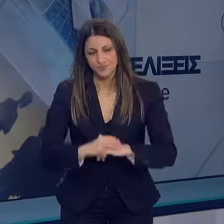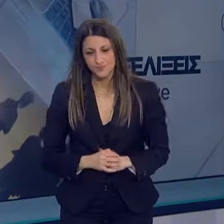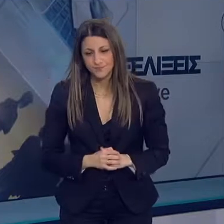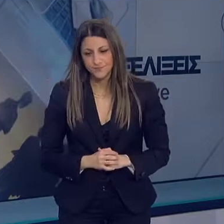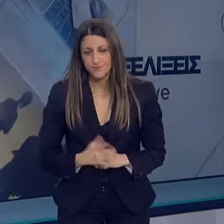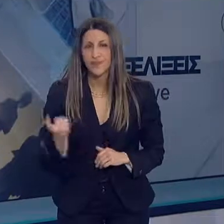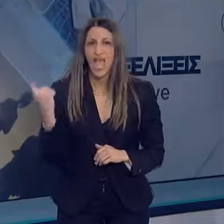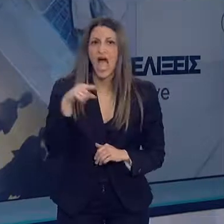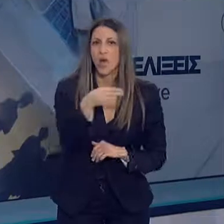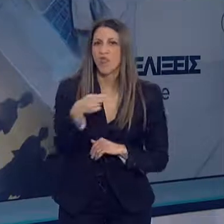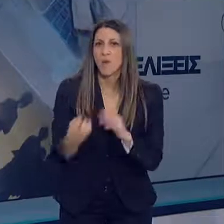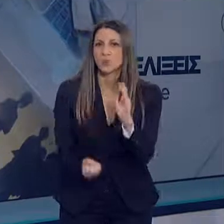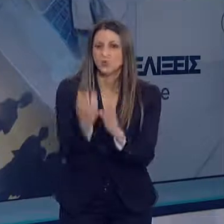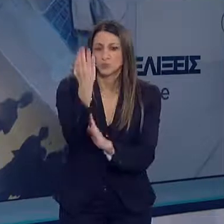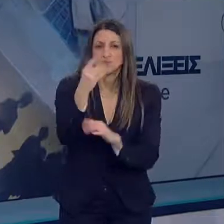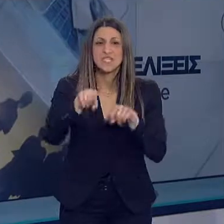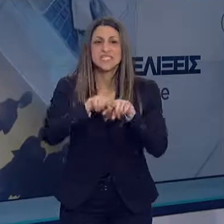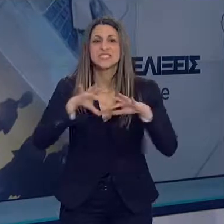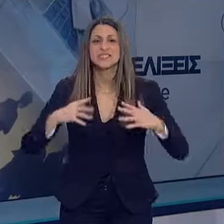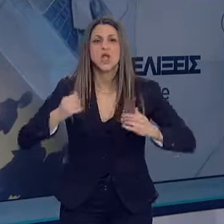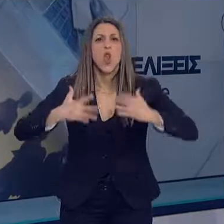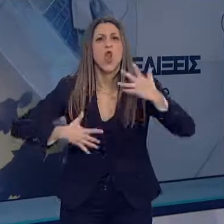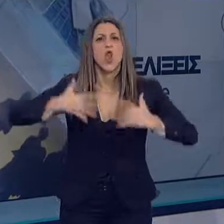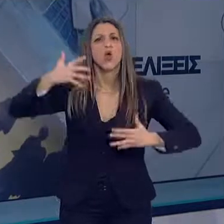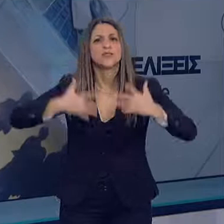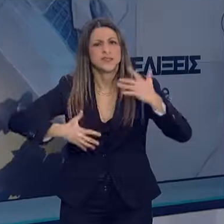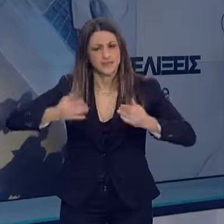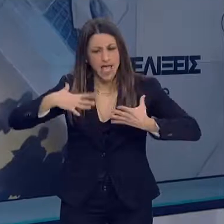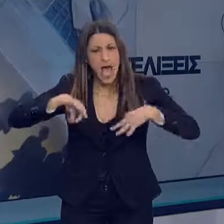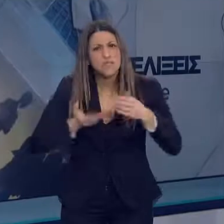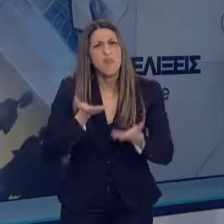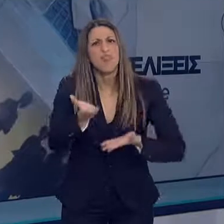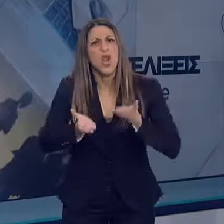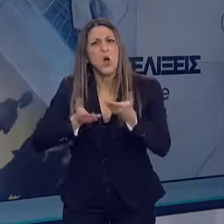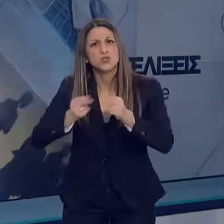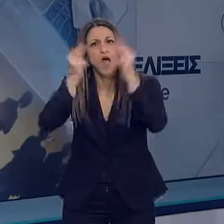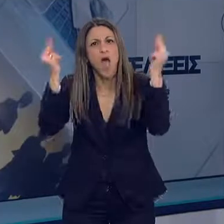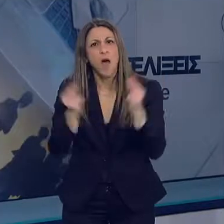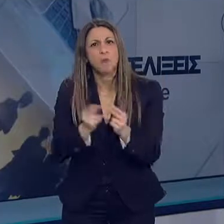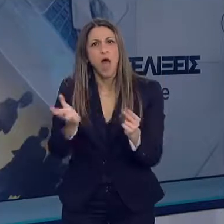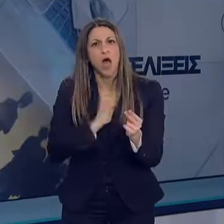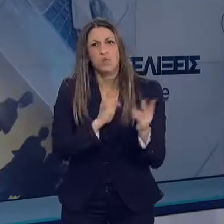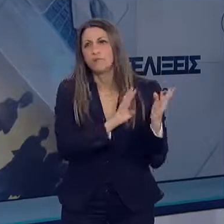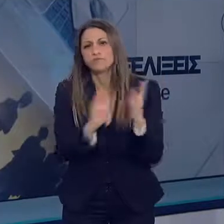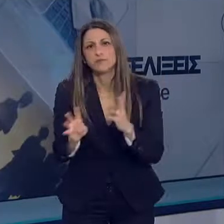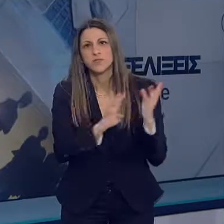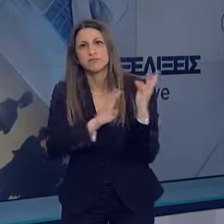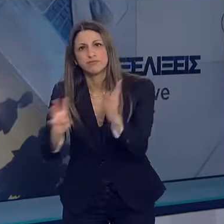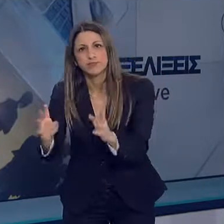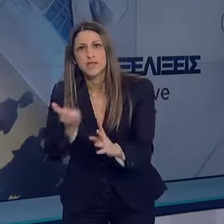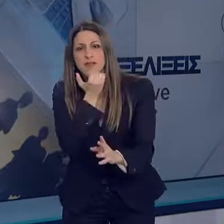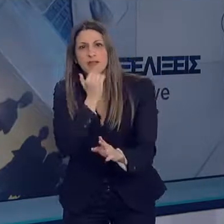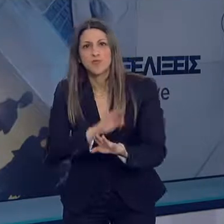που παρατηρήθηκε σήμερα στα λογιστικά γραφεία, λόγω έναρξης υποβολής φορολογικών δηλώσεων. Προκειμένου να αποφευθούν φαινόμενα